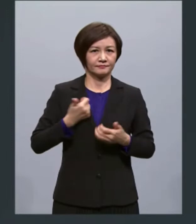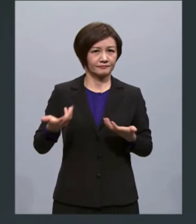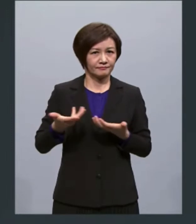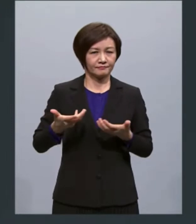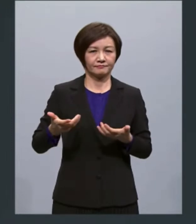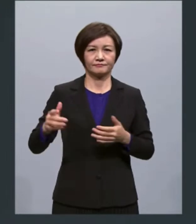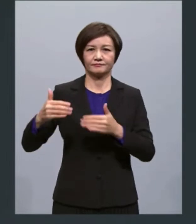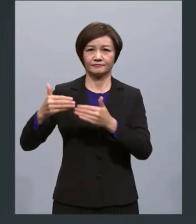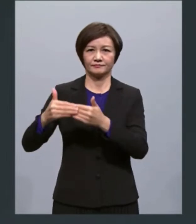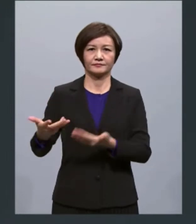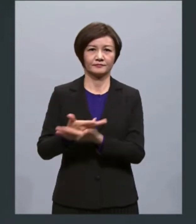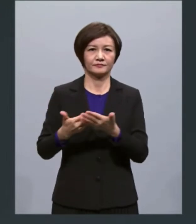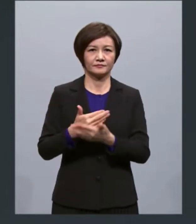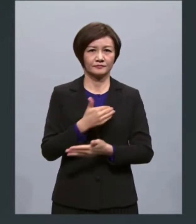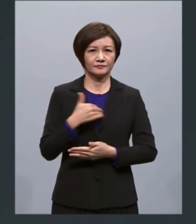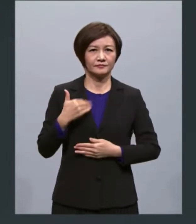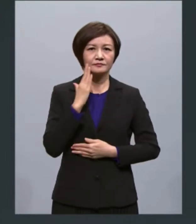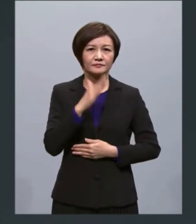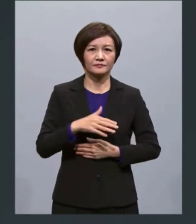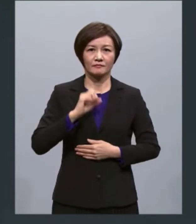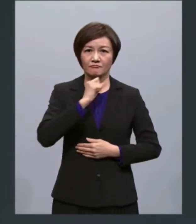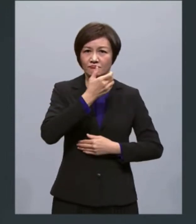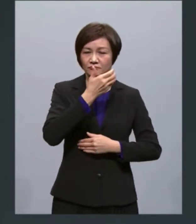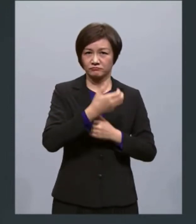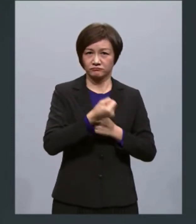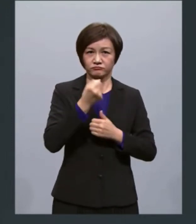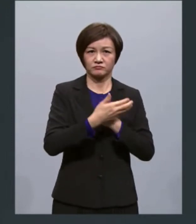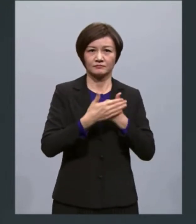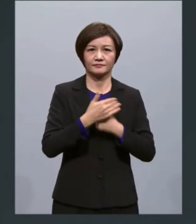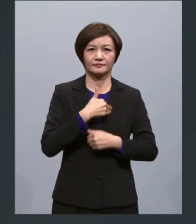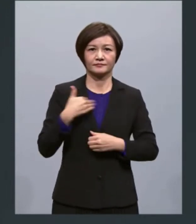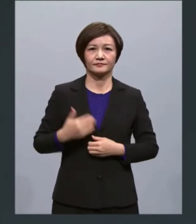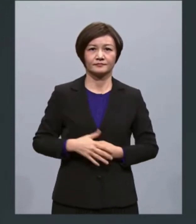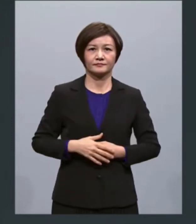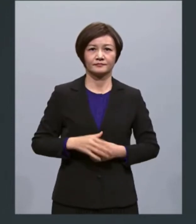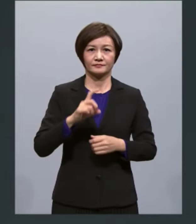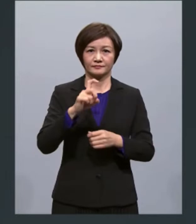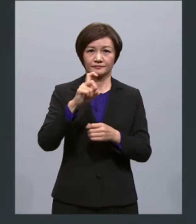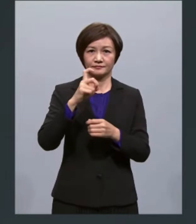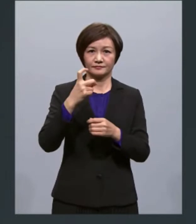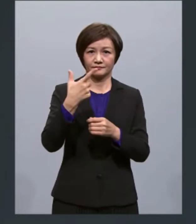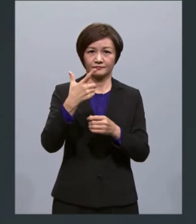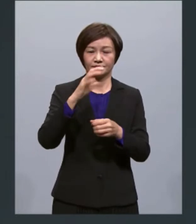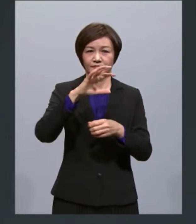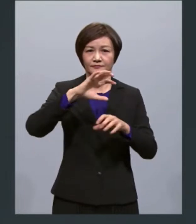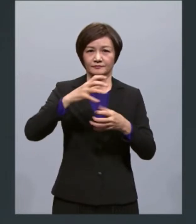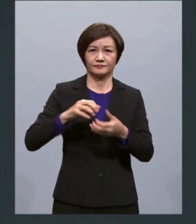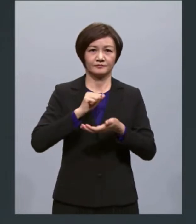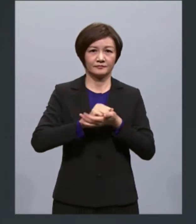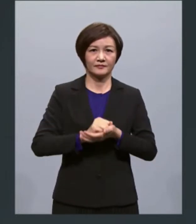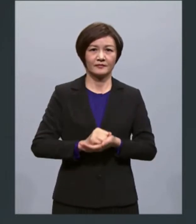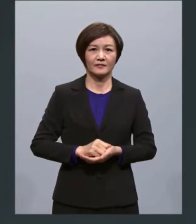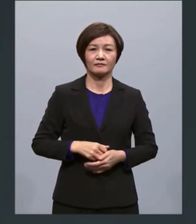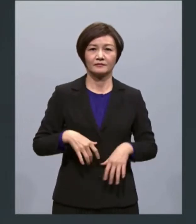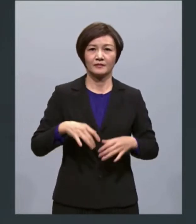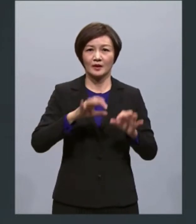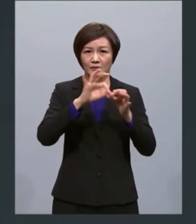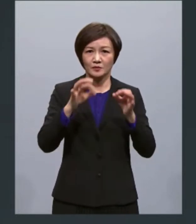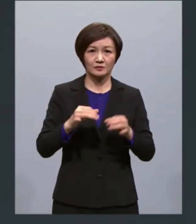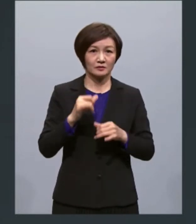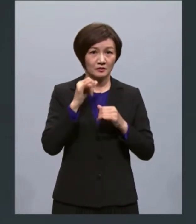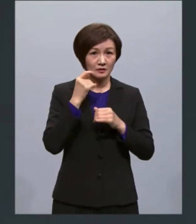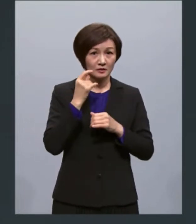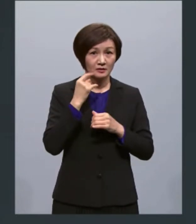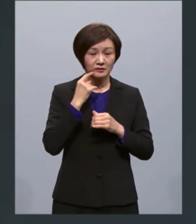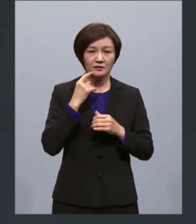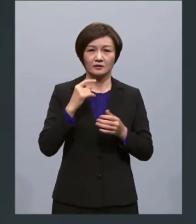通，也可以保住台湾的权益。16世纪葡萄牙人航经台湾，称赞台湾